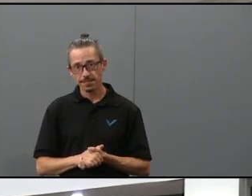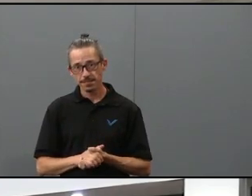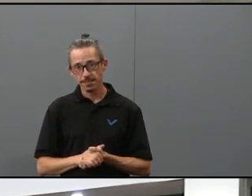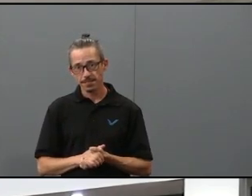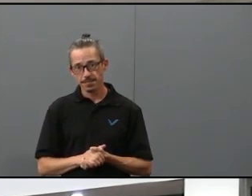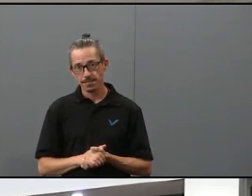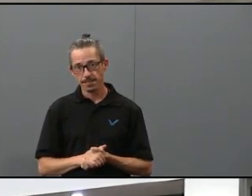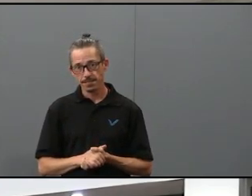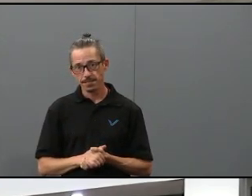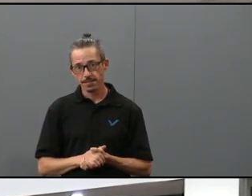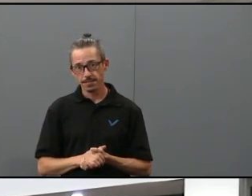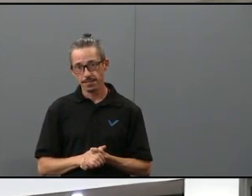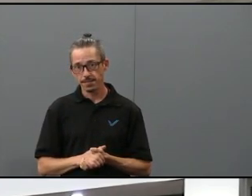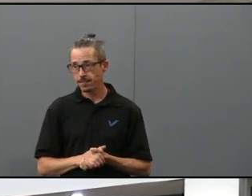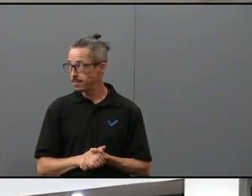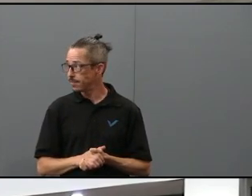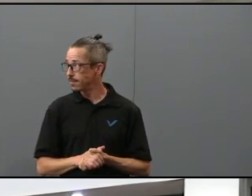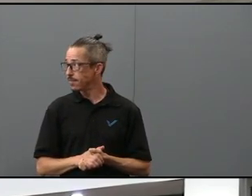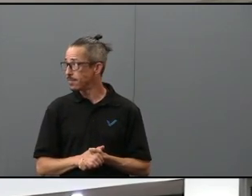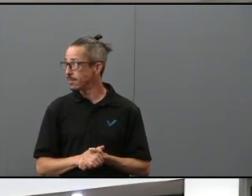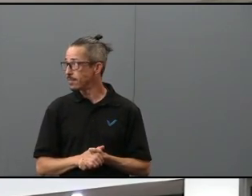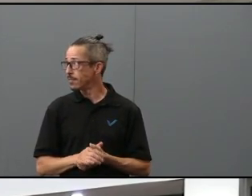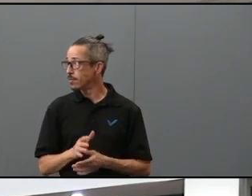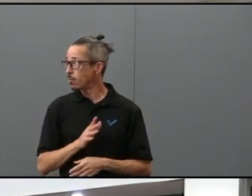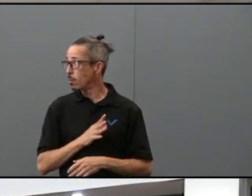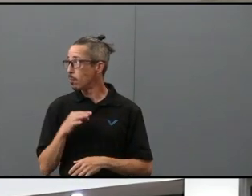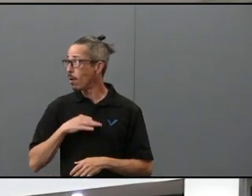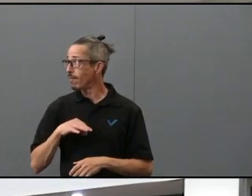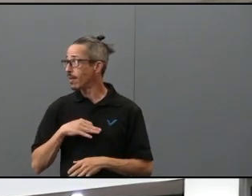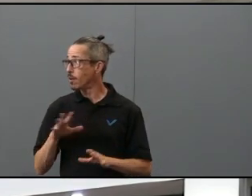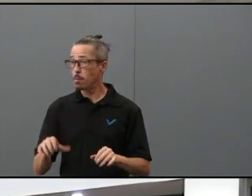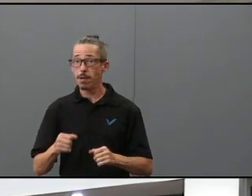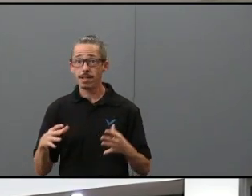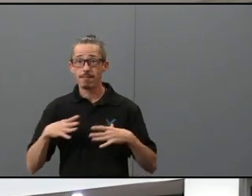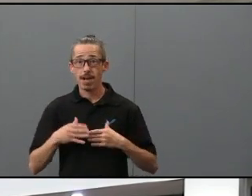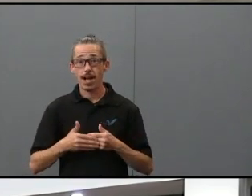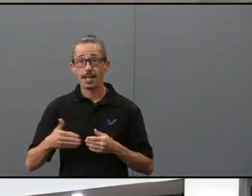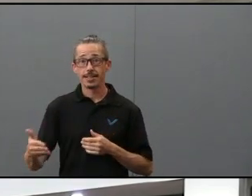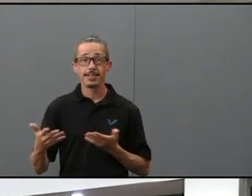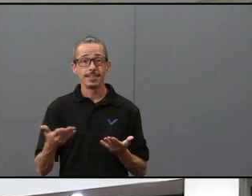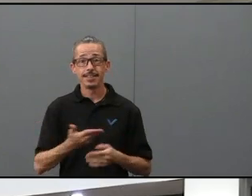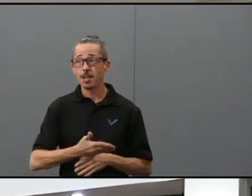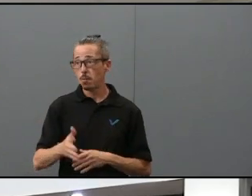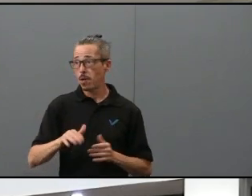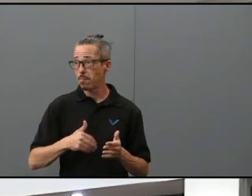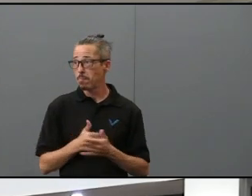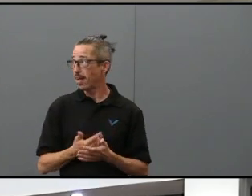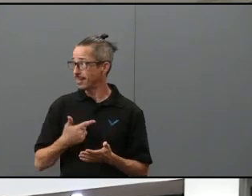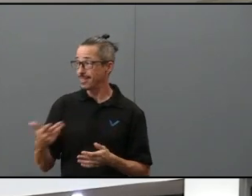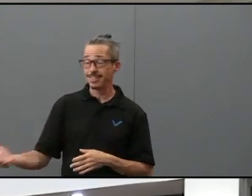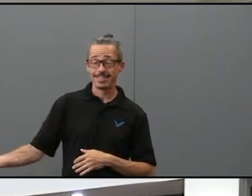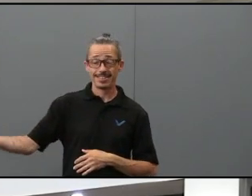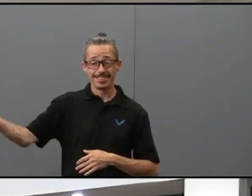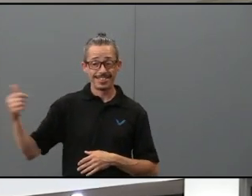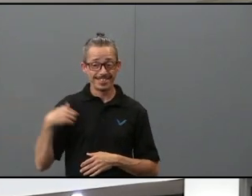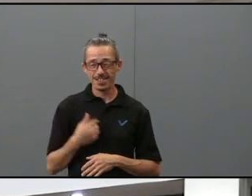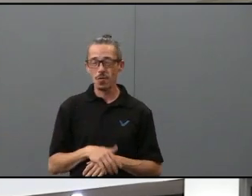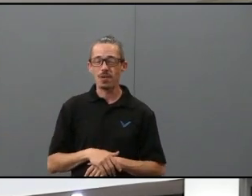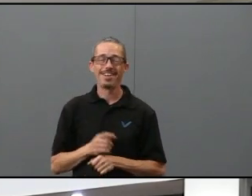bravo merci de votre confiance Monsieur le Maire et j'en profite pour prendre des vacances alors vous allez être là pour non c'est pas vrai